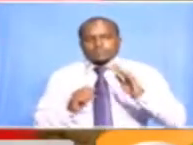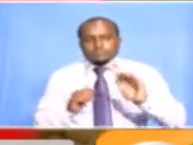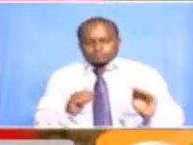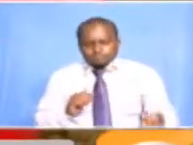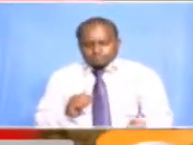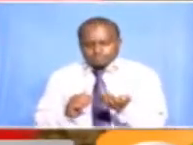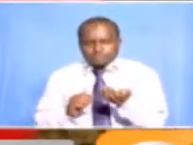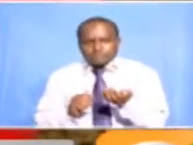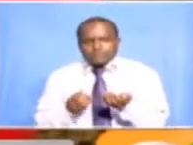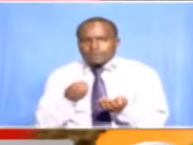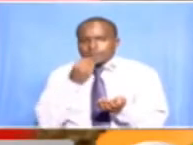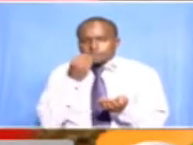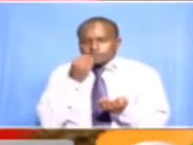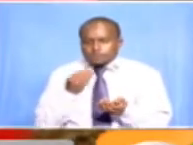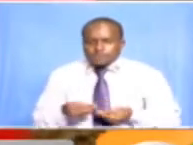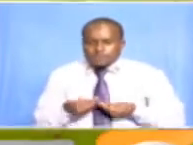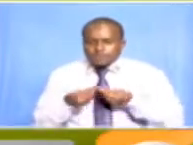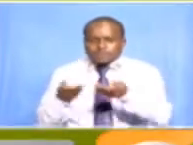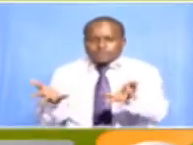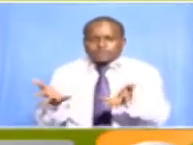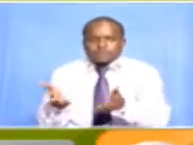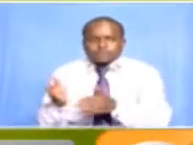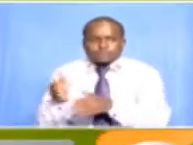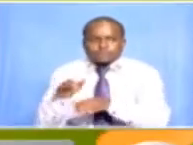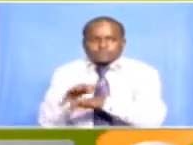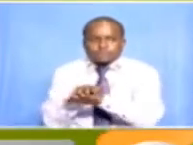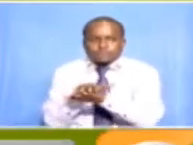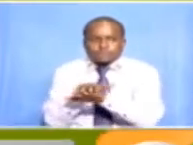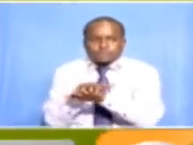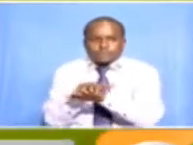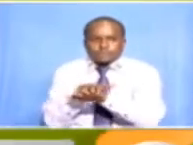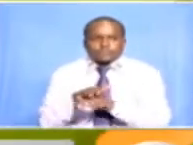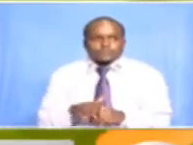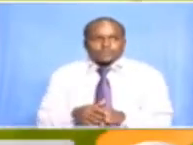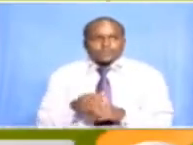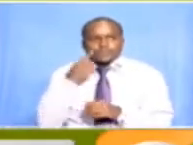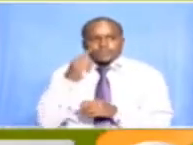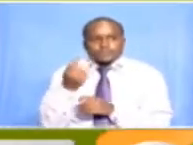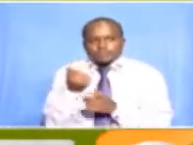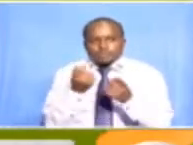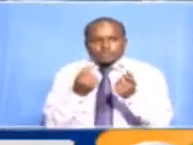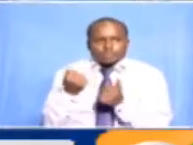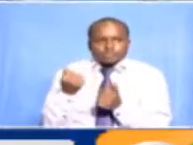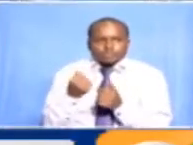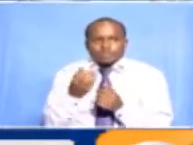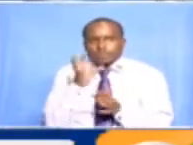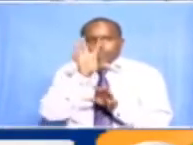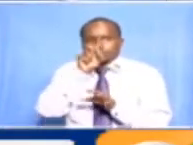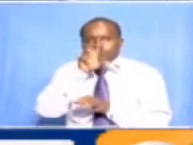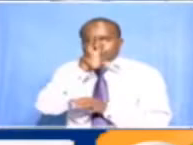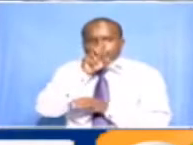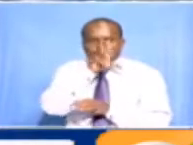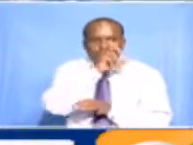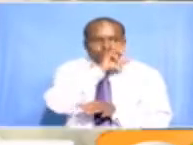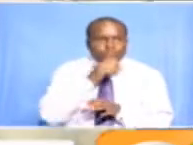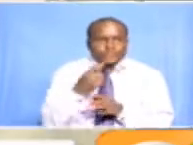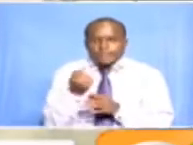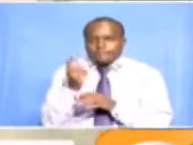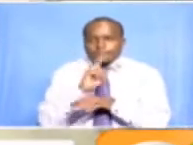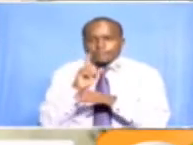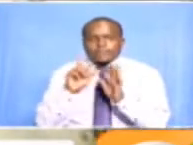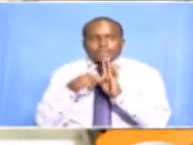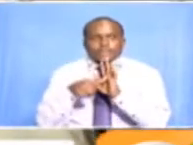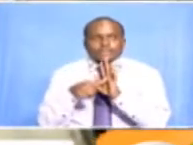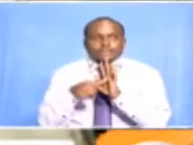na kunyunyiza kwenye tenki hizi. Tunatizama huku vijisamaki viking'ang'ania lishe. Muda mchache baadaye,